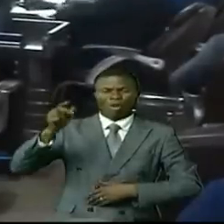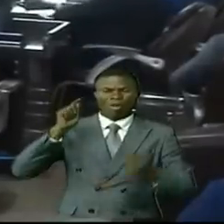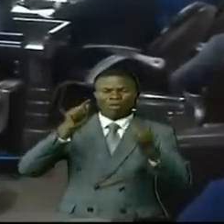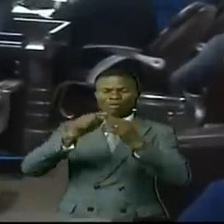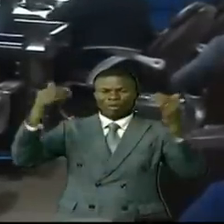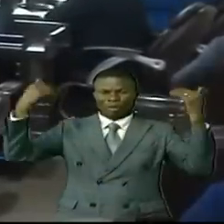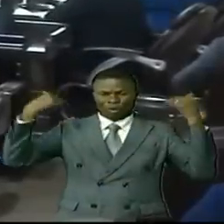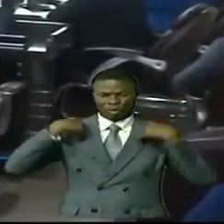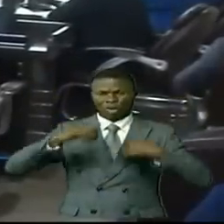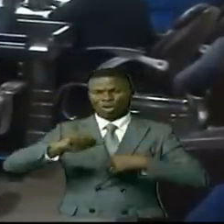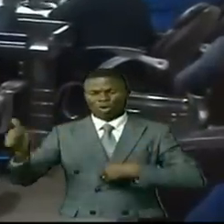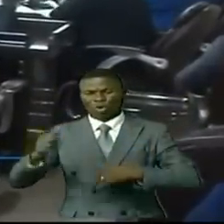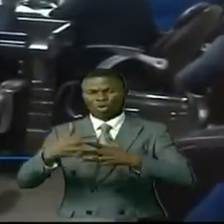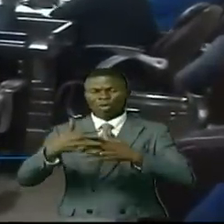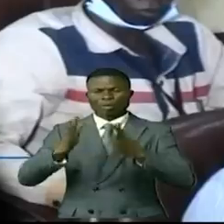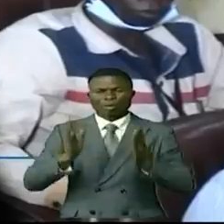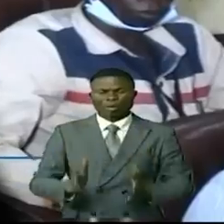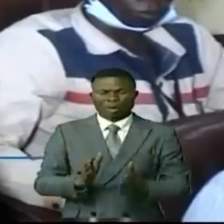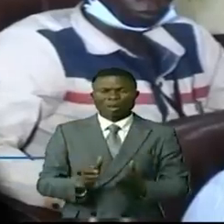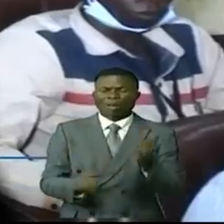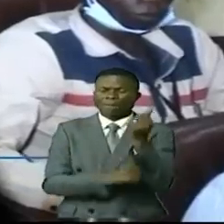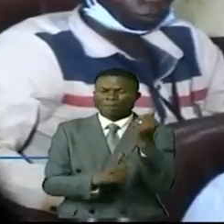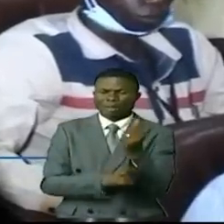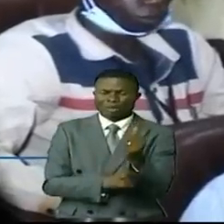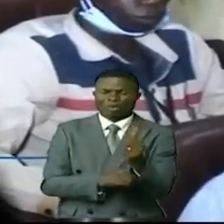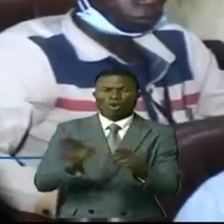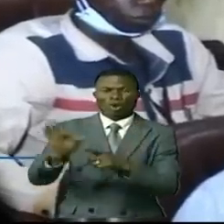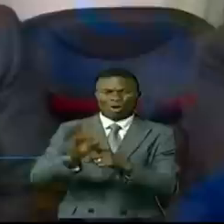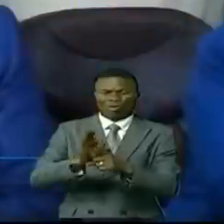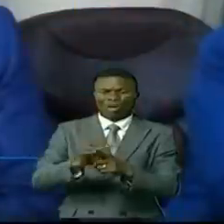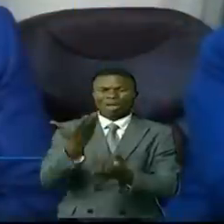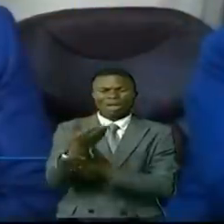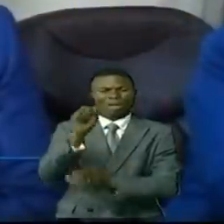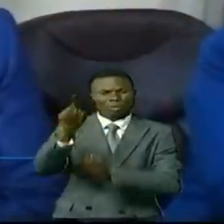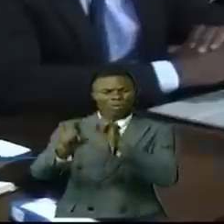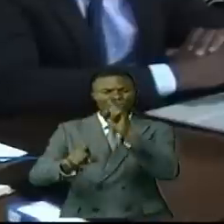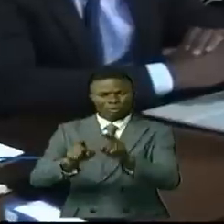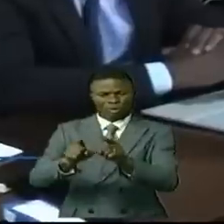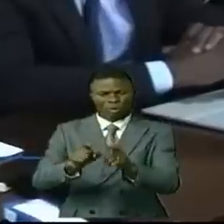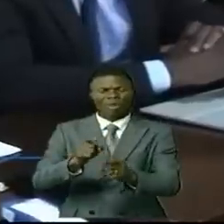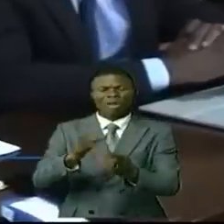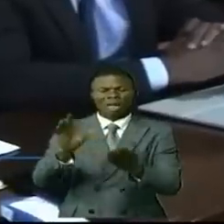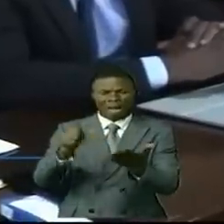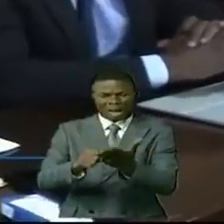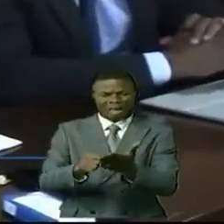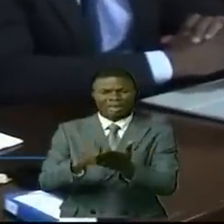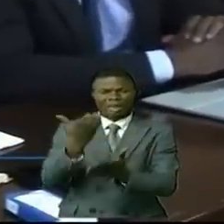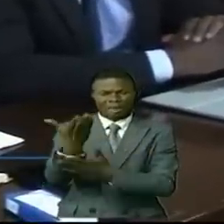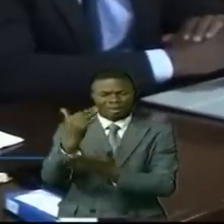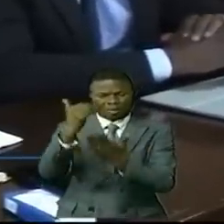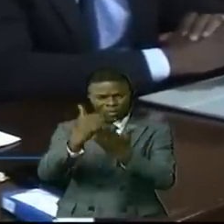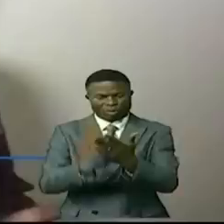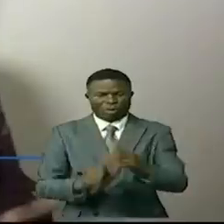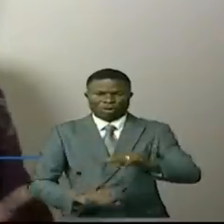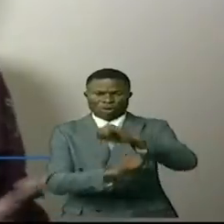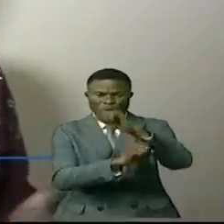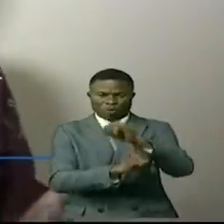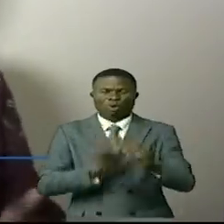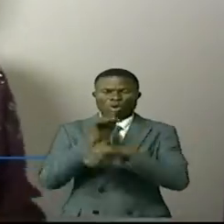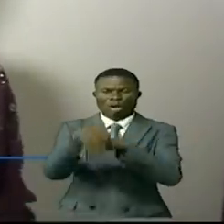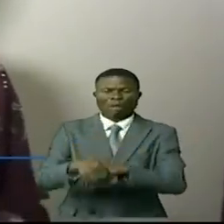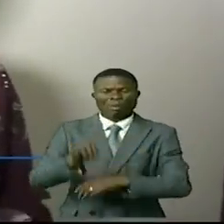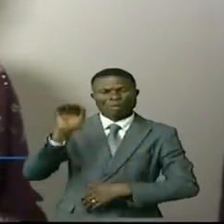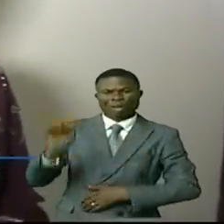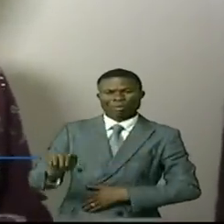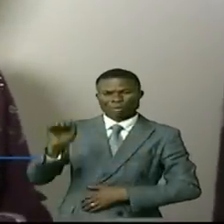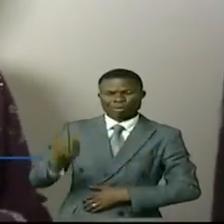et autres partenaires. Les participants ont posé des questions et ont formulé quelques recommandations pour soutenir la participation des peuples